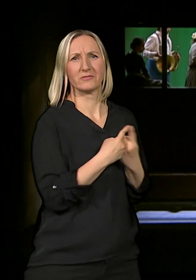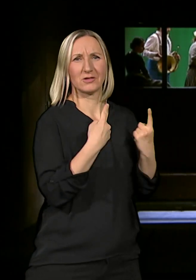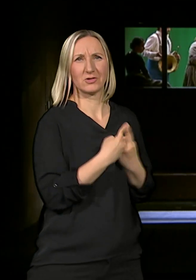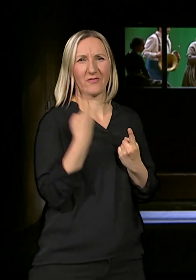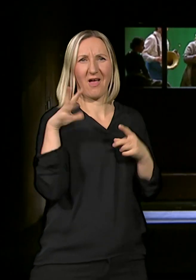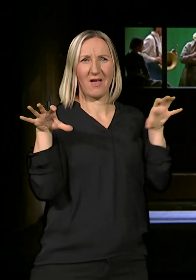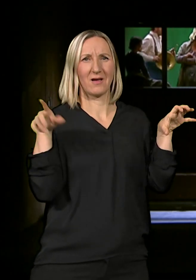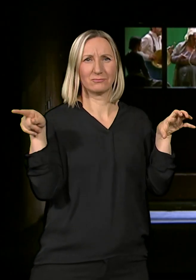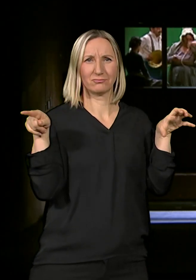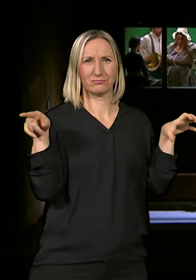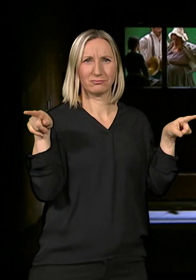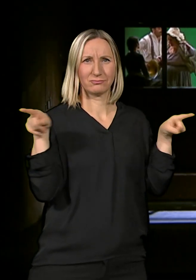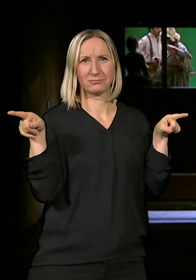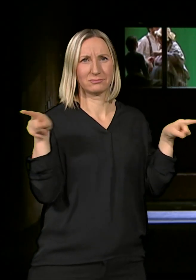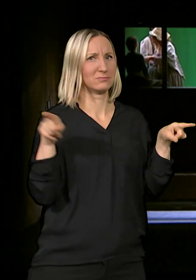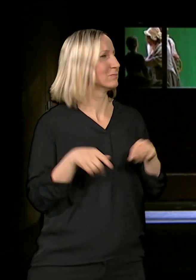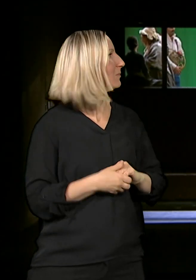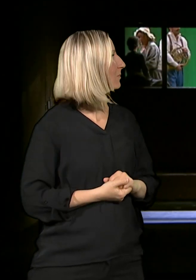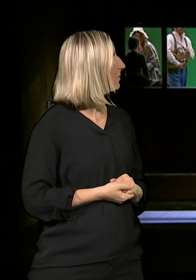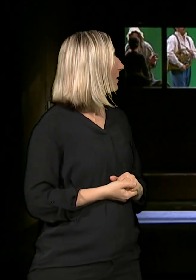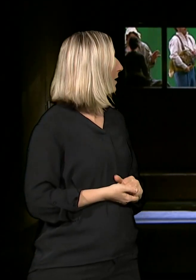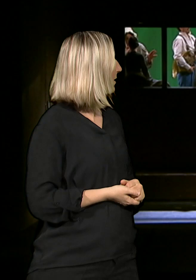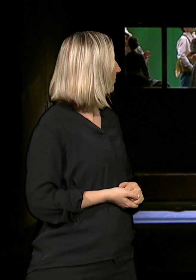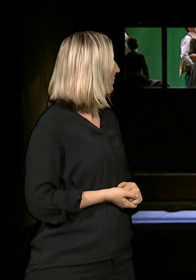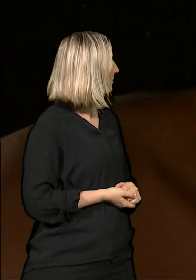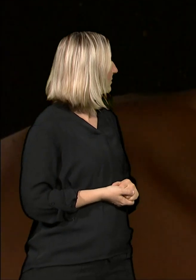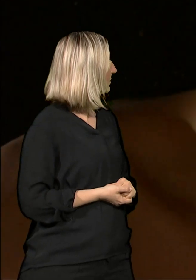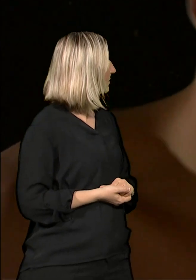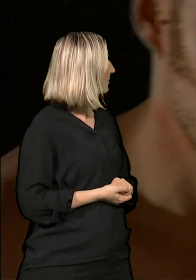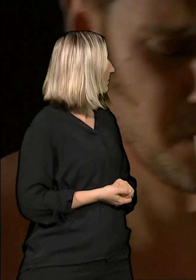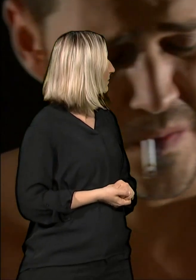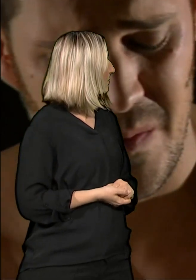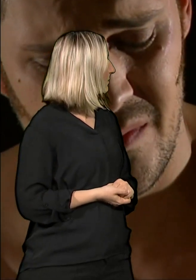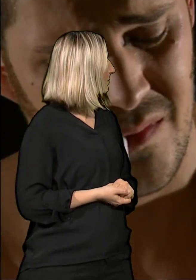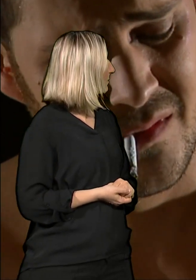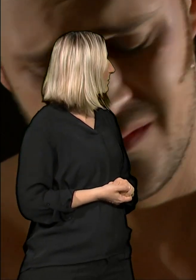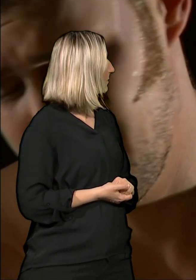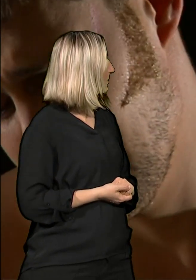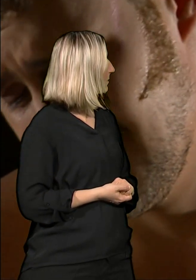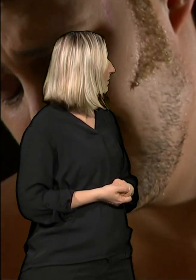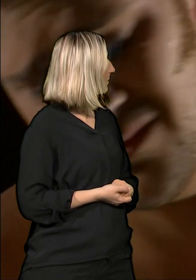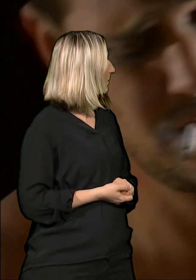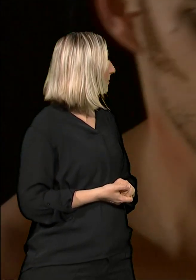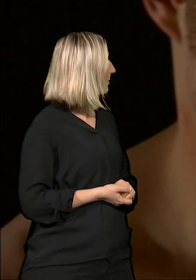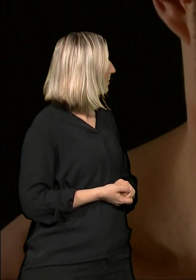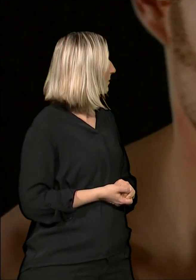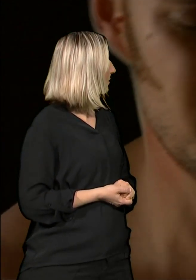ima sine u šišme. Oni ga li punka. Evo, spadimo. Ti da ćutiš smrljušo.